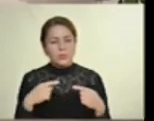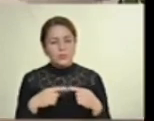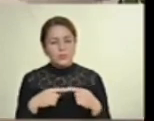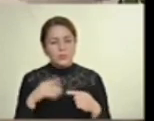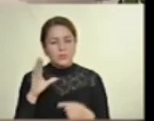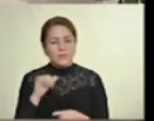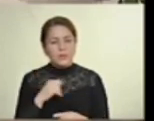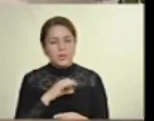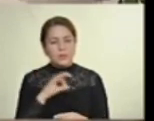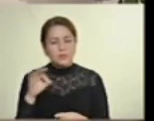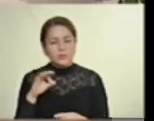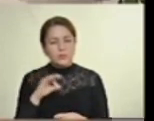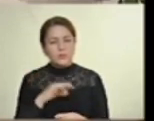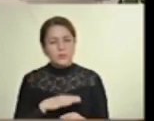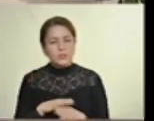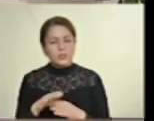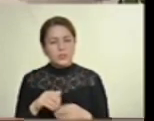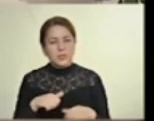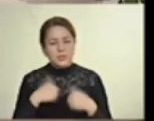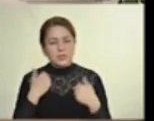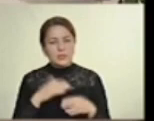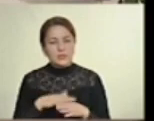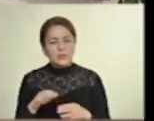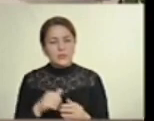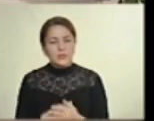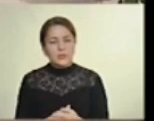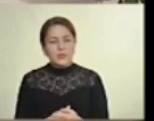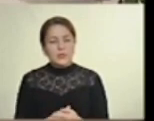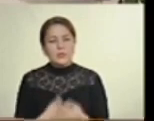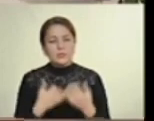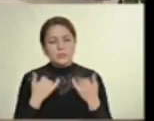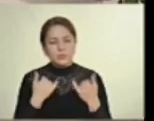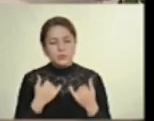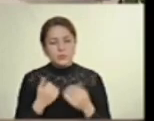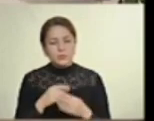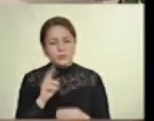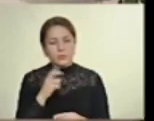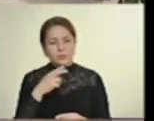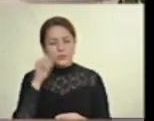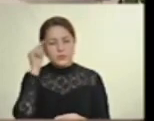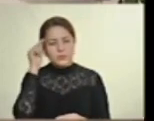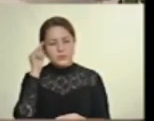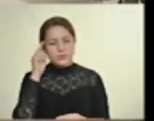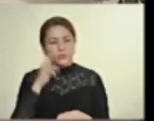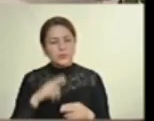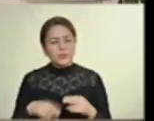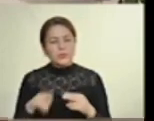vaqtida va a'lo darajada bajarishga harakat qiling. Bugungi biologiya